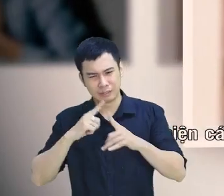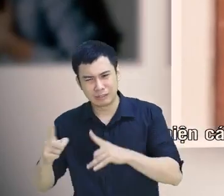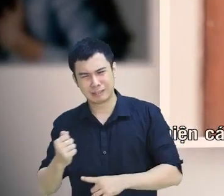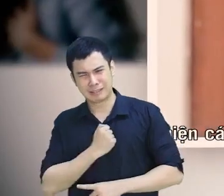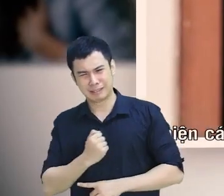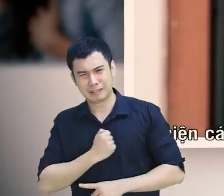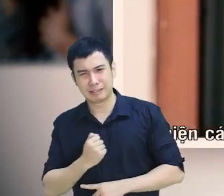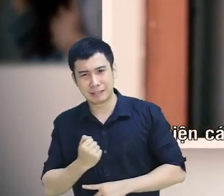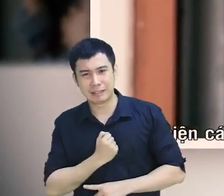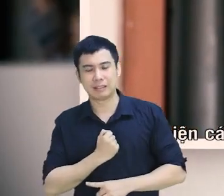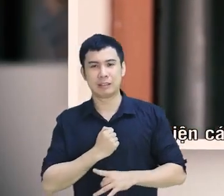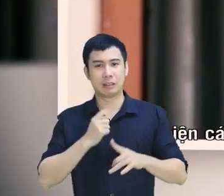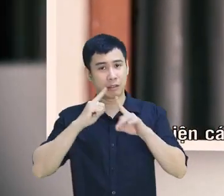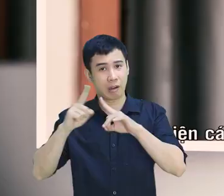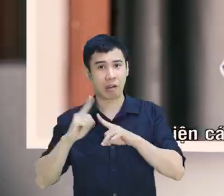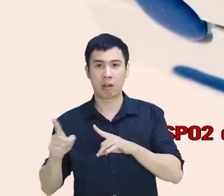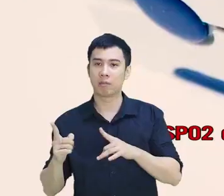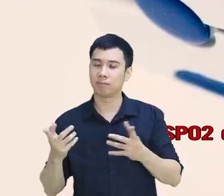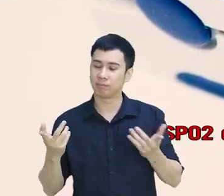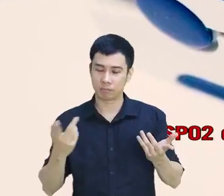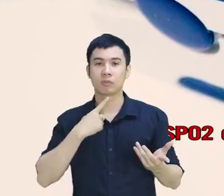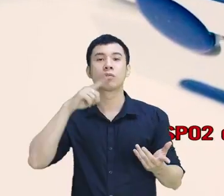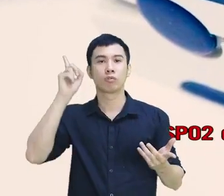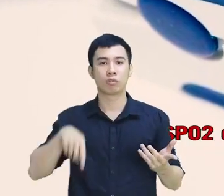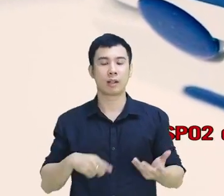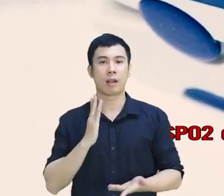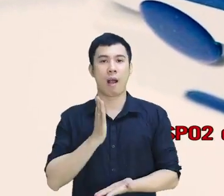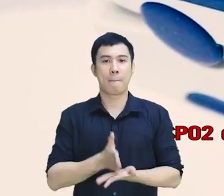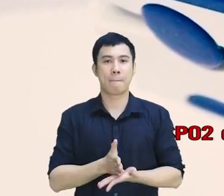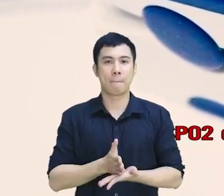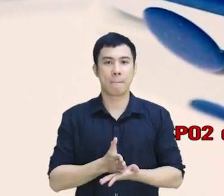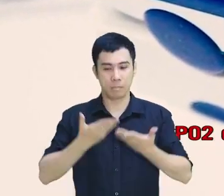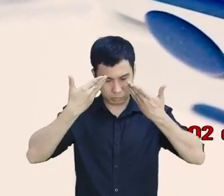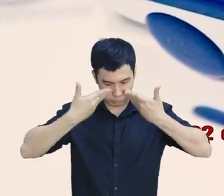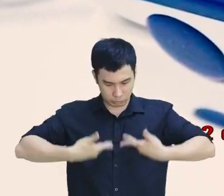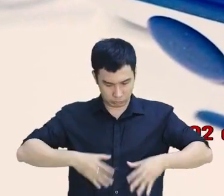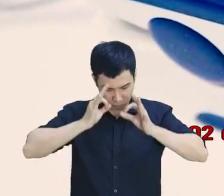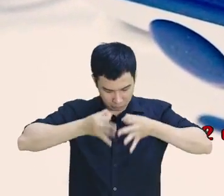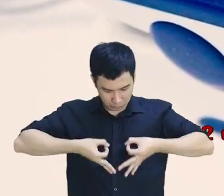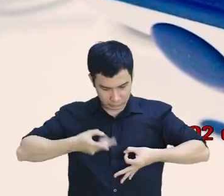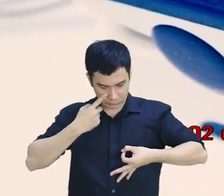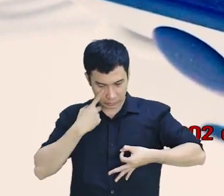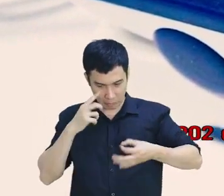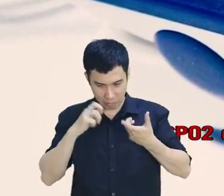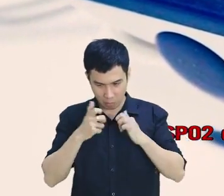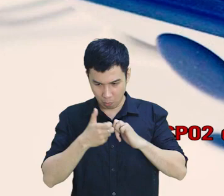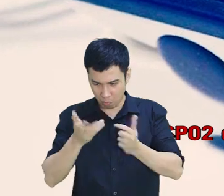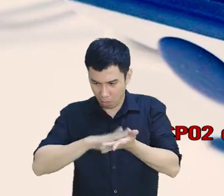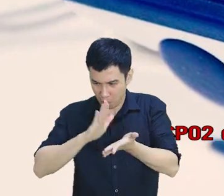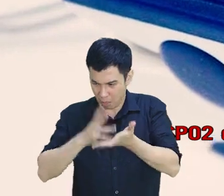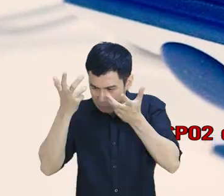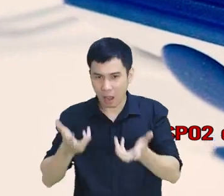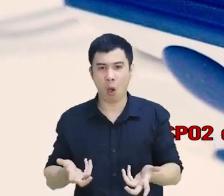thường, mệt, khó thở hay đau ngực tăng, SpO2 dưới 94%, cần dừng tập theo dõi cơ